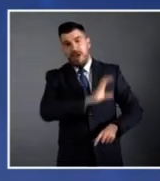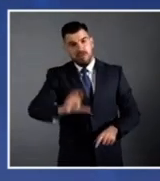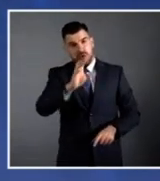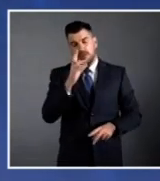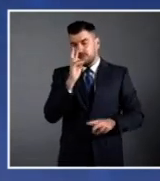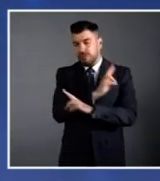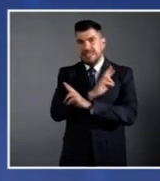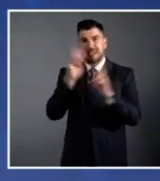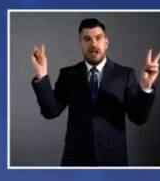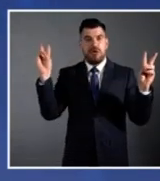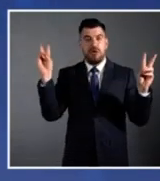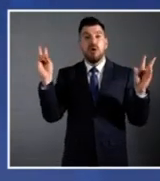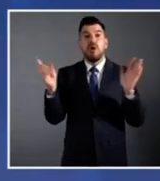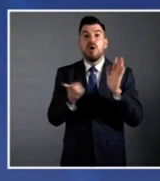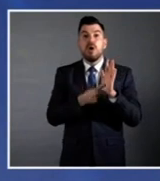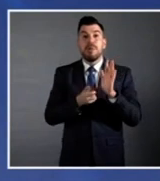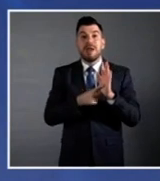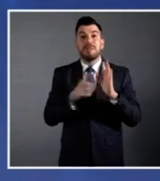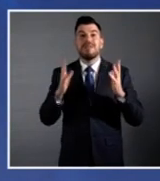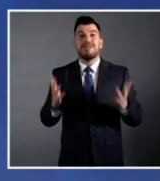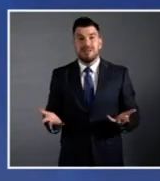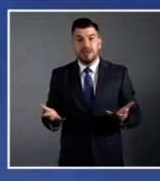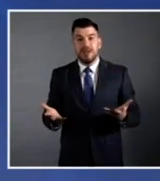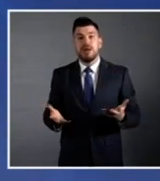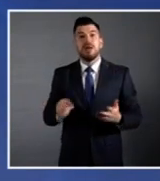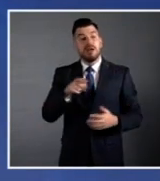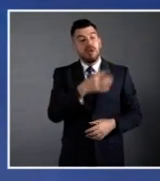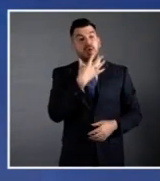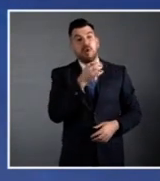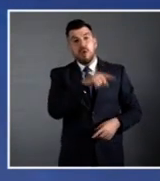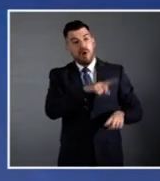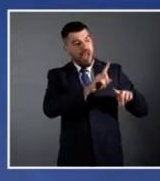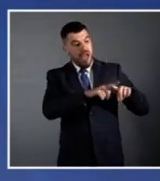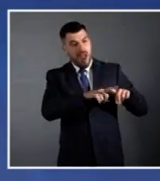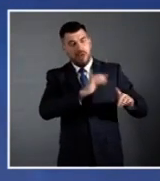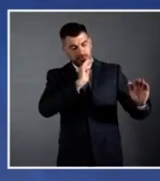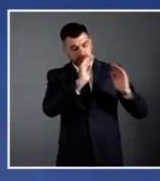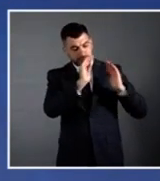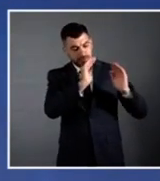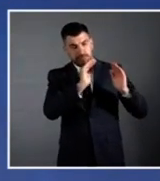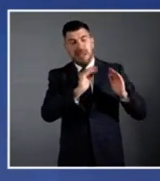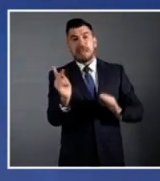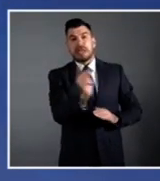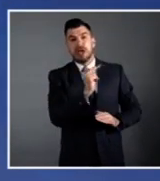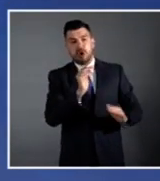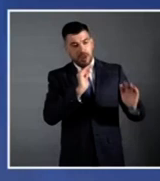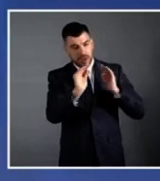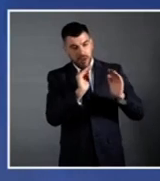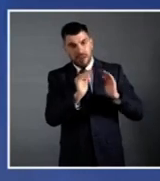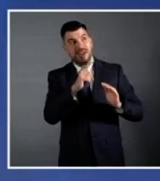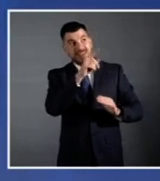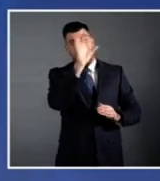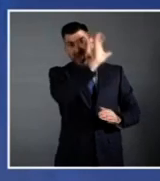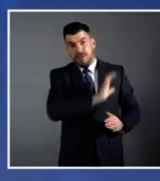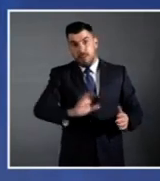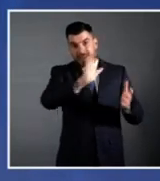ξεκάθαρο. Οφείλουμε για λογαριασμό του ελληνικού λαού, της πατρίδας μας, του ελληνικού κράτους, αλλά και της Ευρωπαϊκής